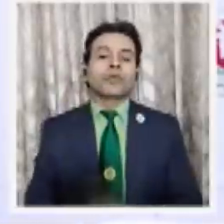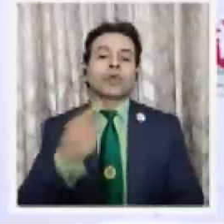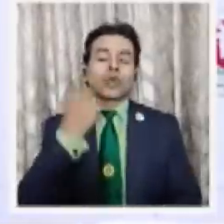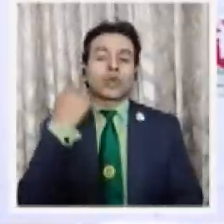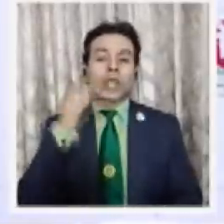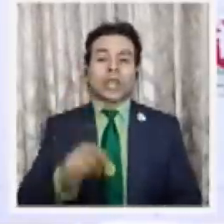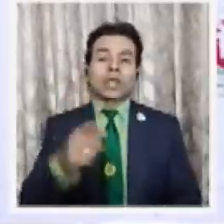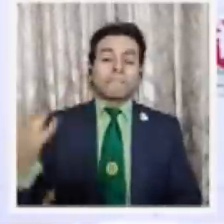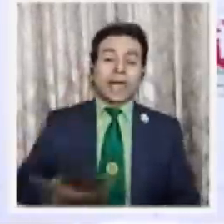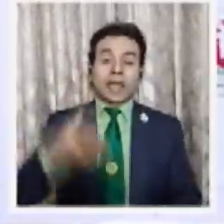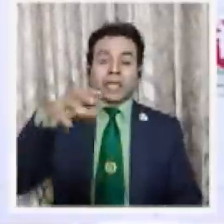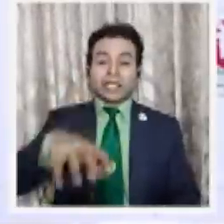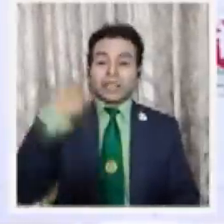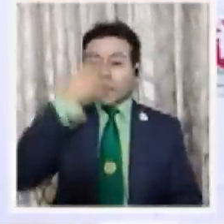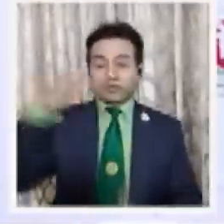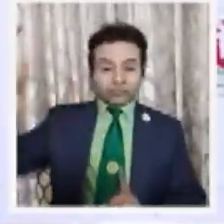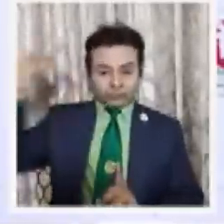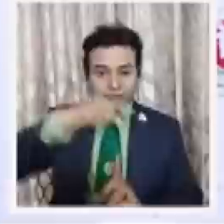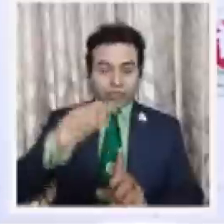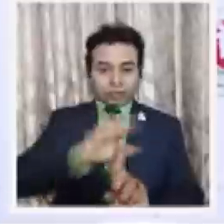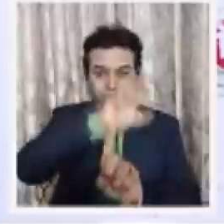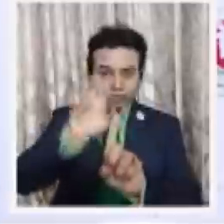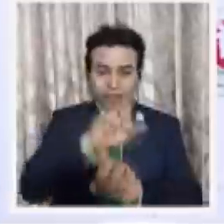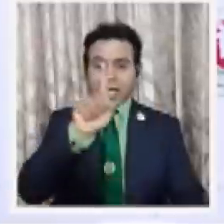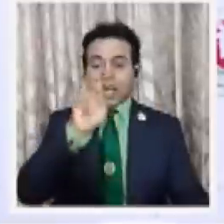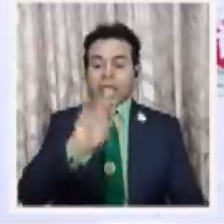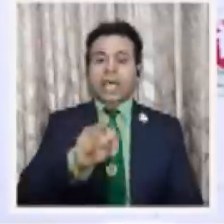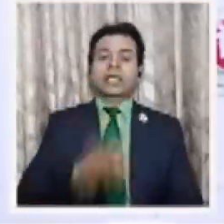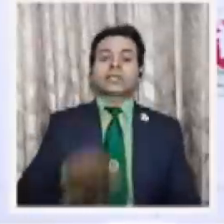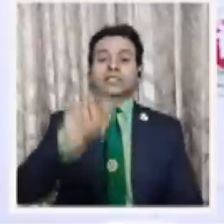গ্রহণ করা হয় এবং তার জবাব দেওয়া হয়।